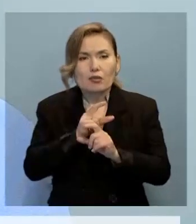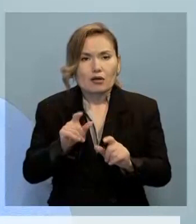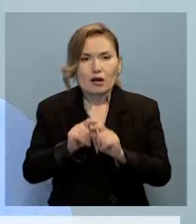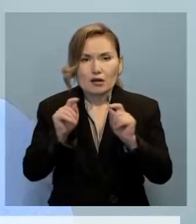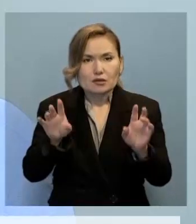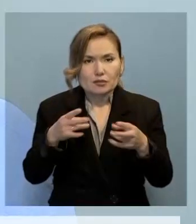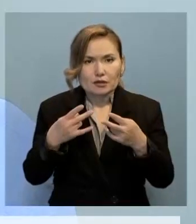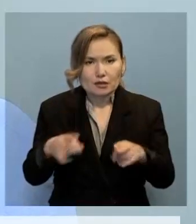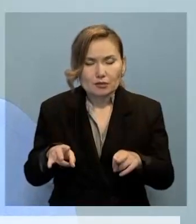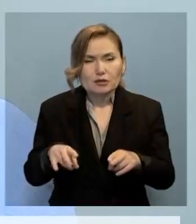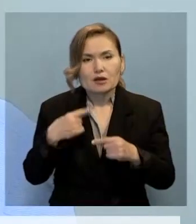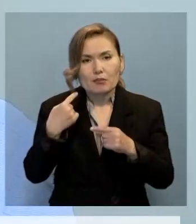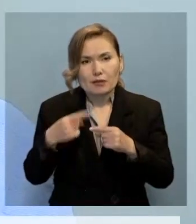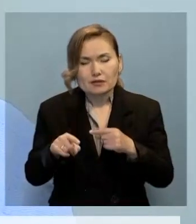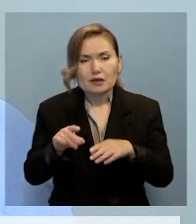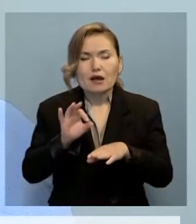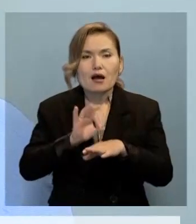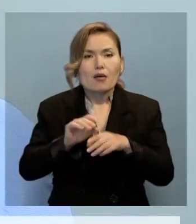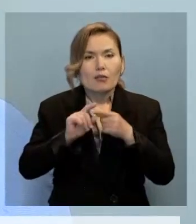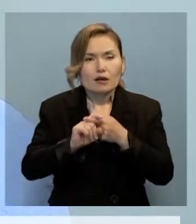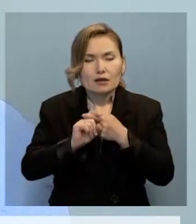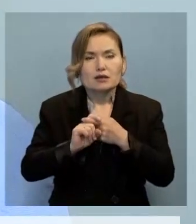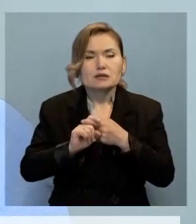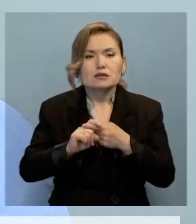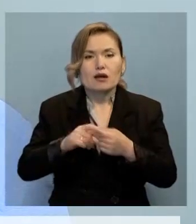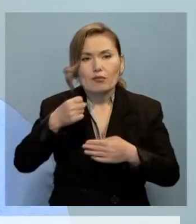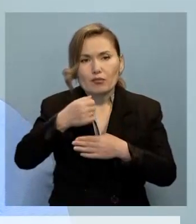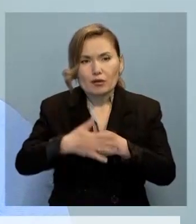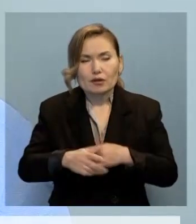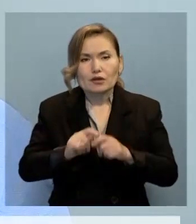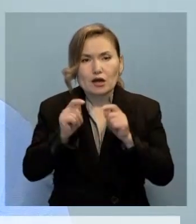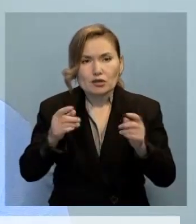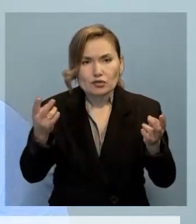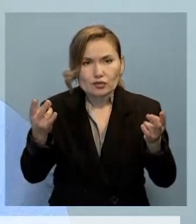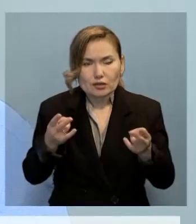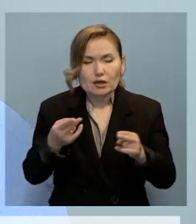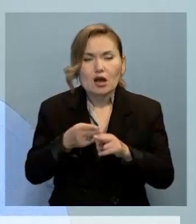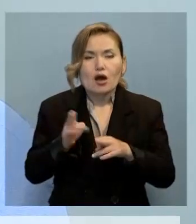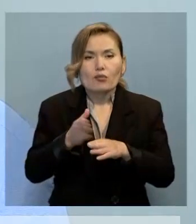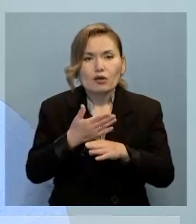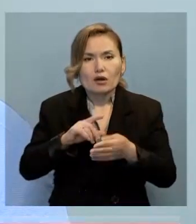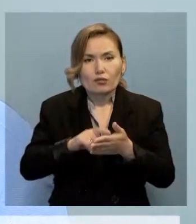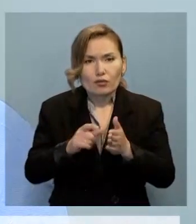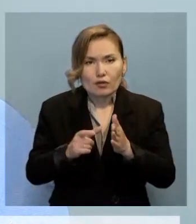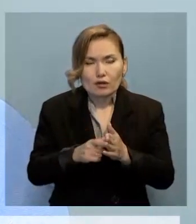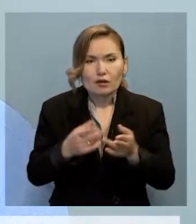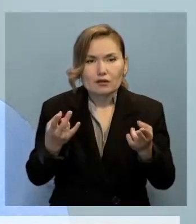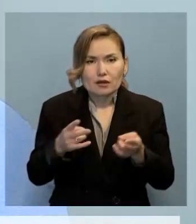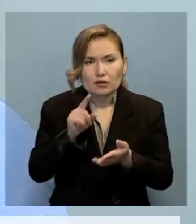бізде жағдайлар болу қажет, яғни де бөлек-бөлек бокстар талап етіледі және